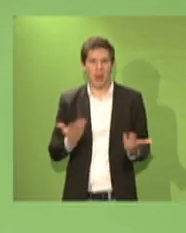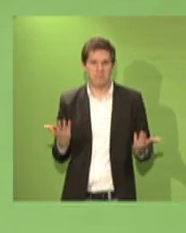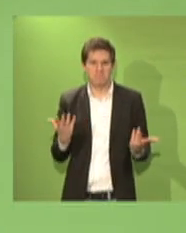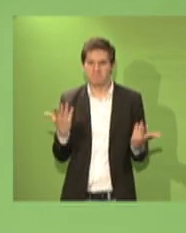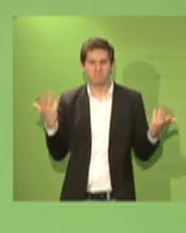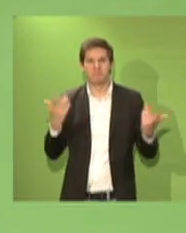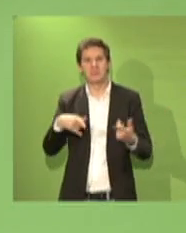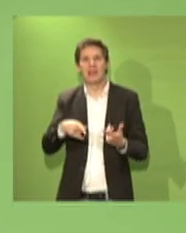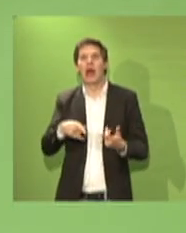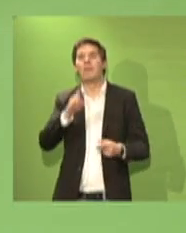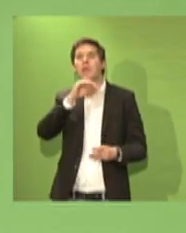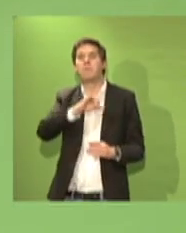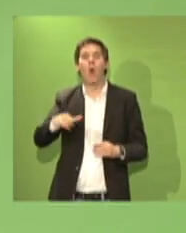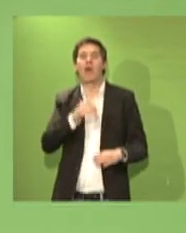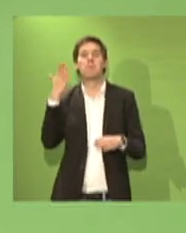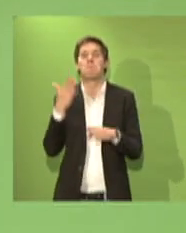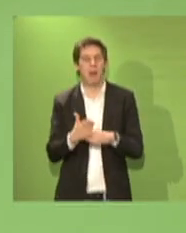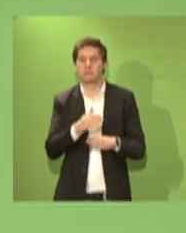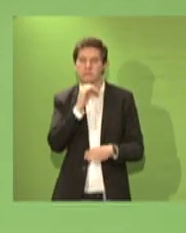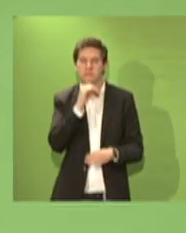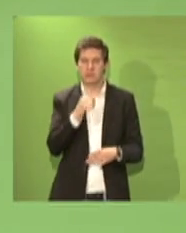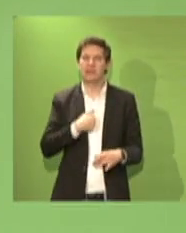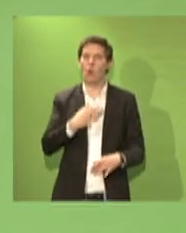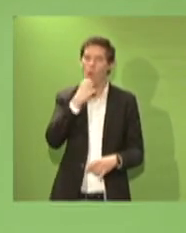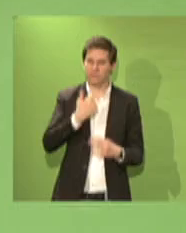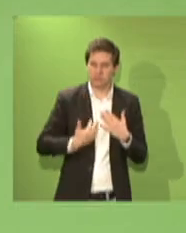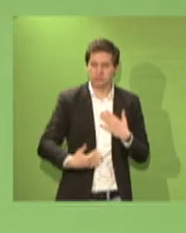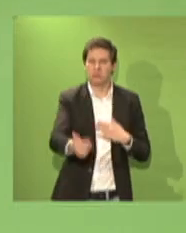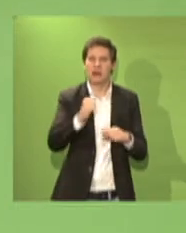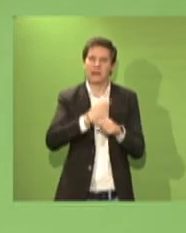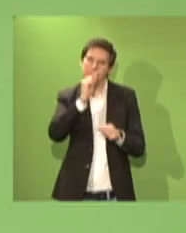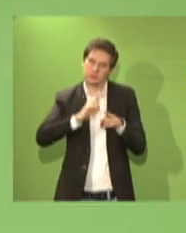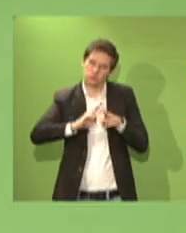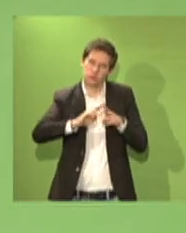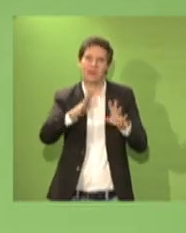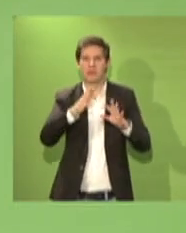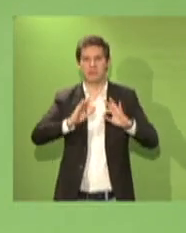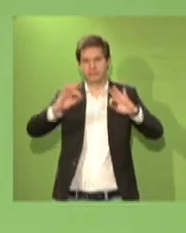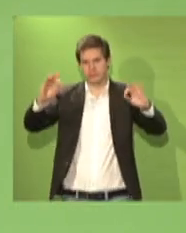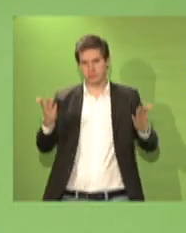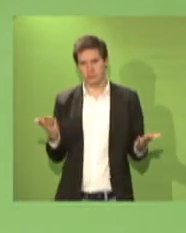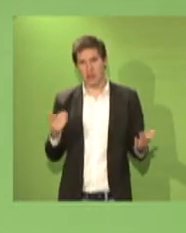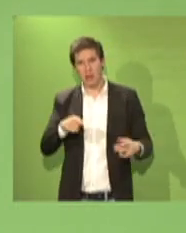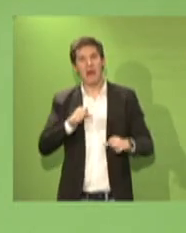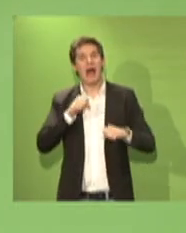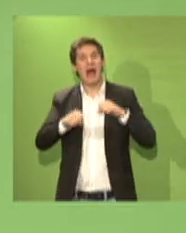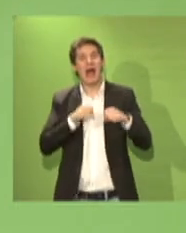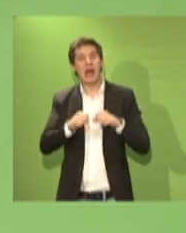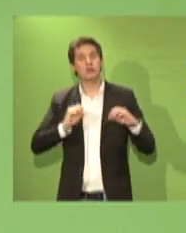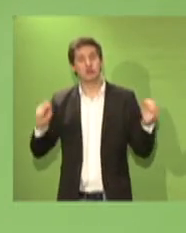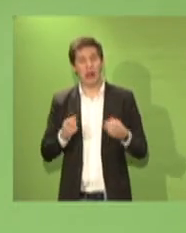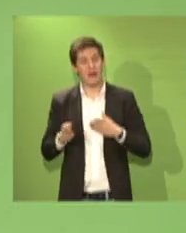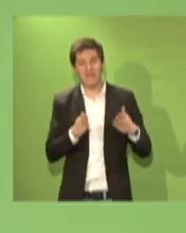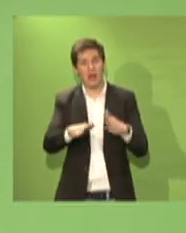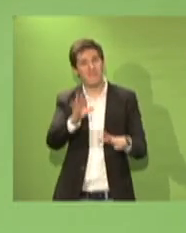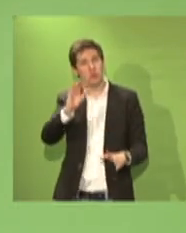aber nicht sozusagen endgültig gestoppt. Wir hoffen, dass man da noch entsprechend dran arbeiten kann. Aber auch Radschnellwege sind für die zukünftige Mobilität im ländlichen Raum